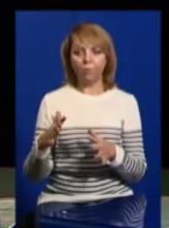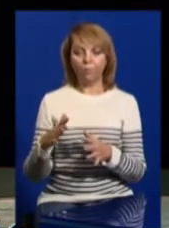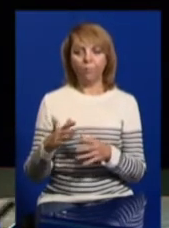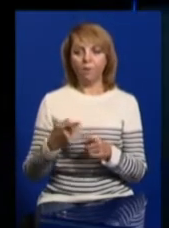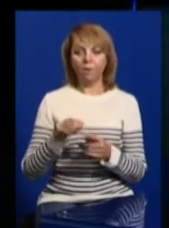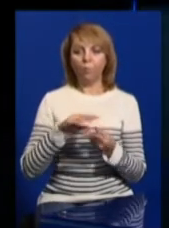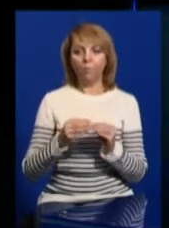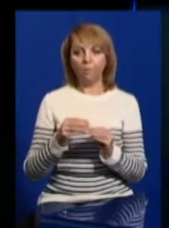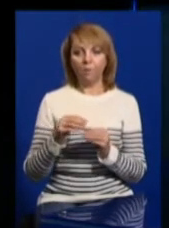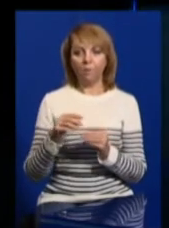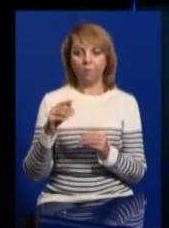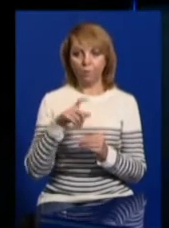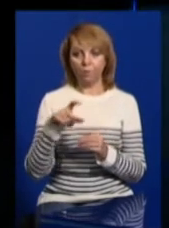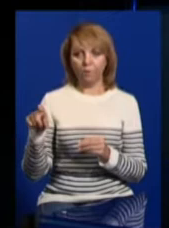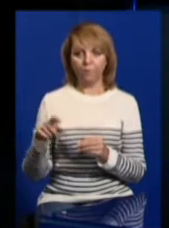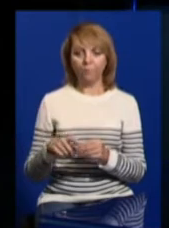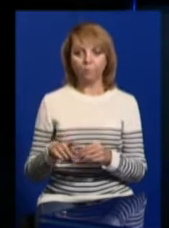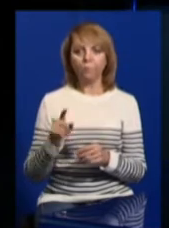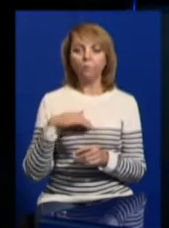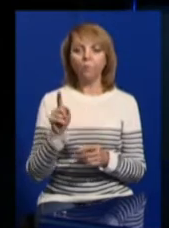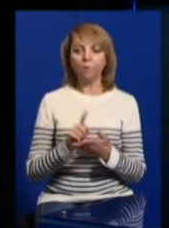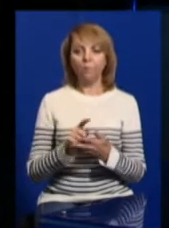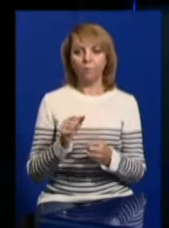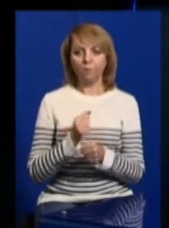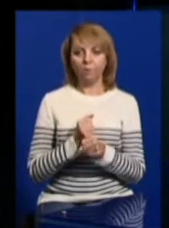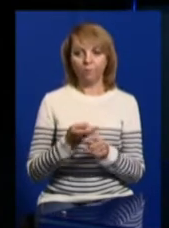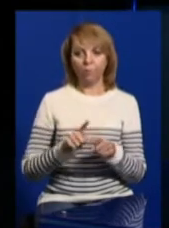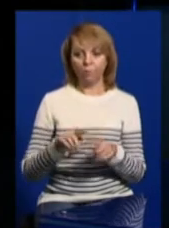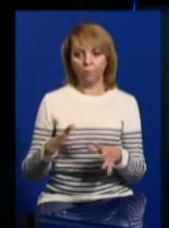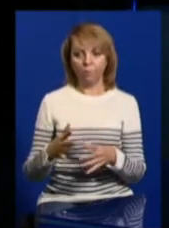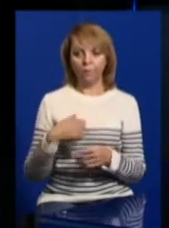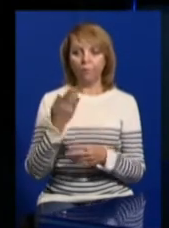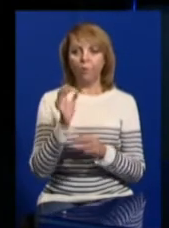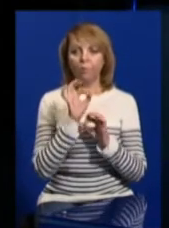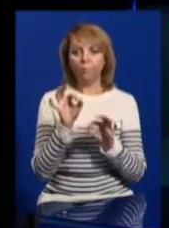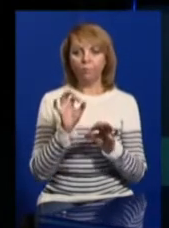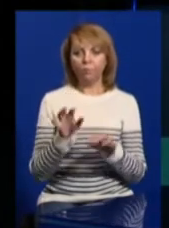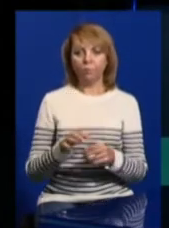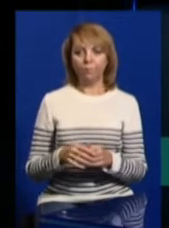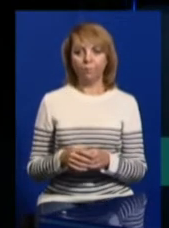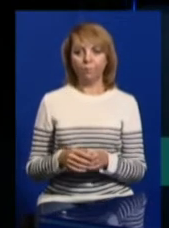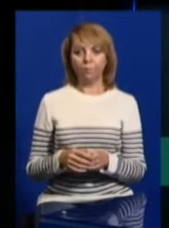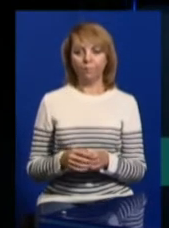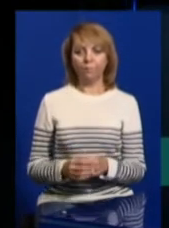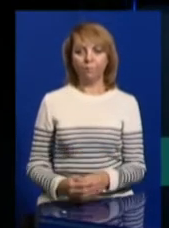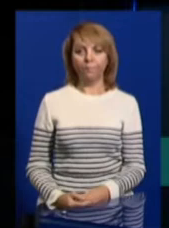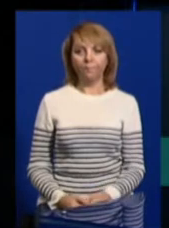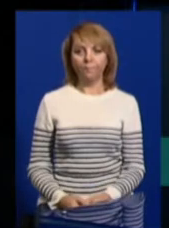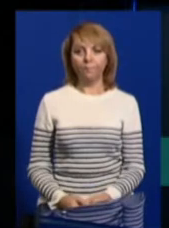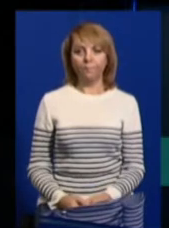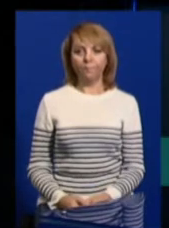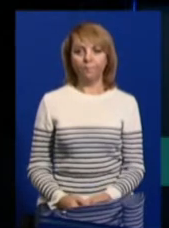А що він має зробити в такому разі? Як це може? Поясню. Прокуратура є, обвинувачення